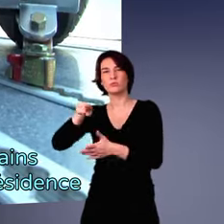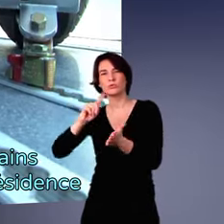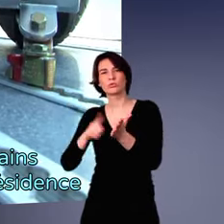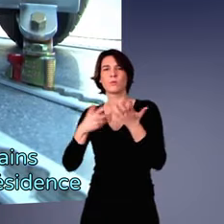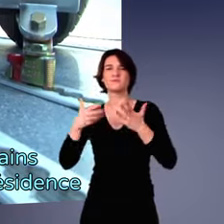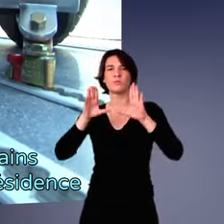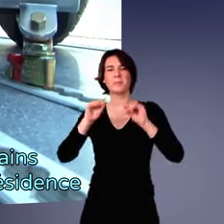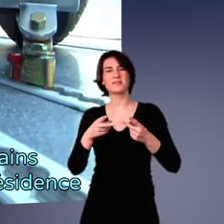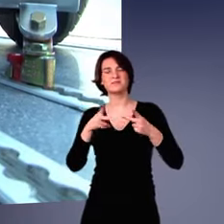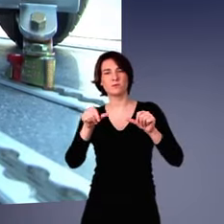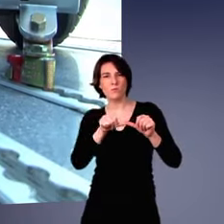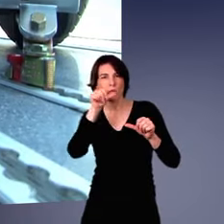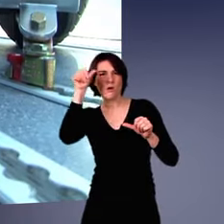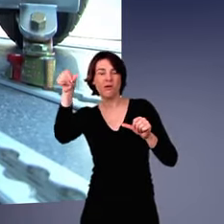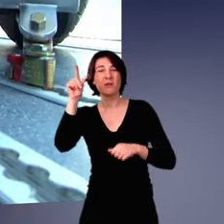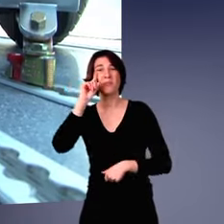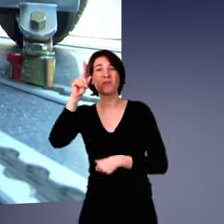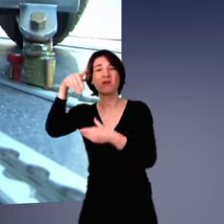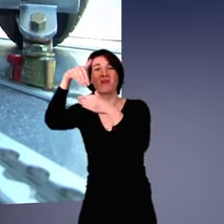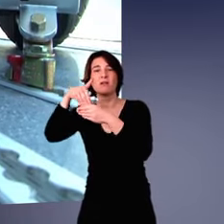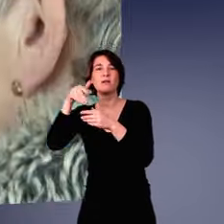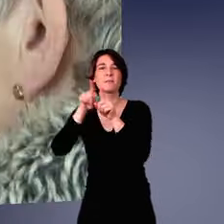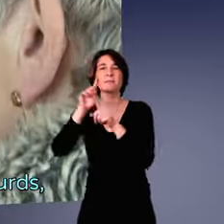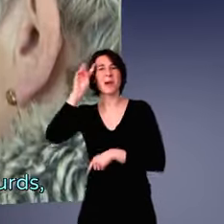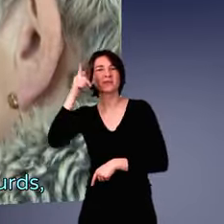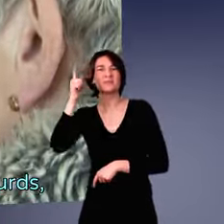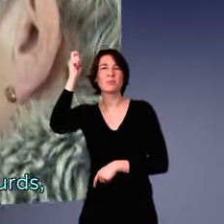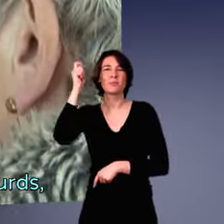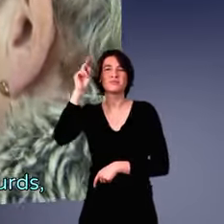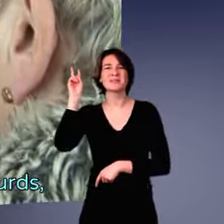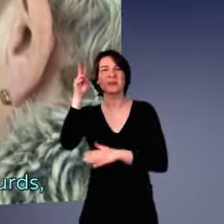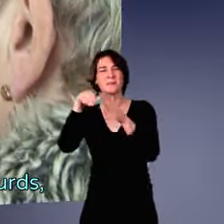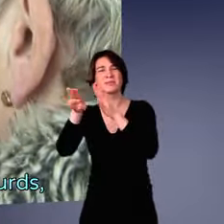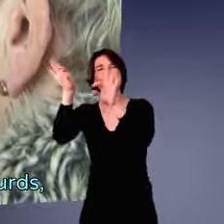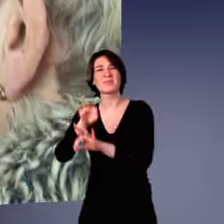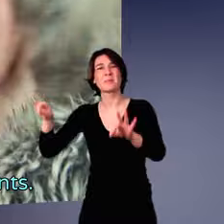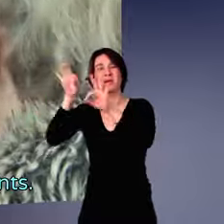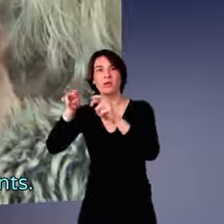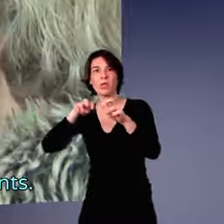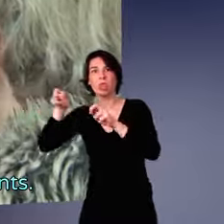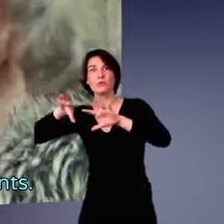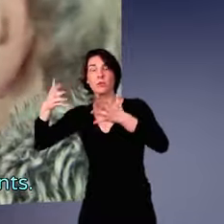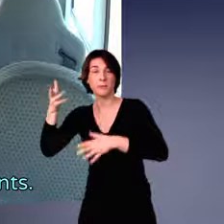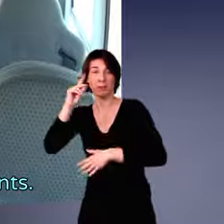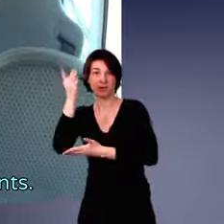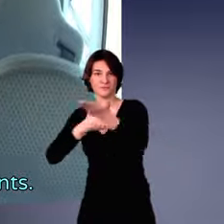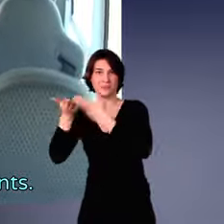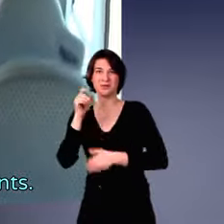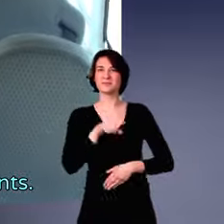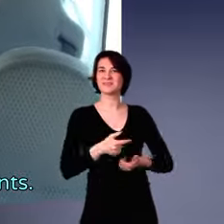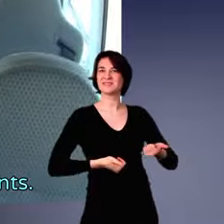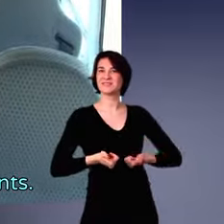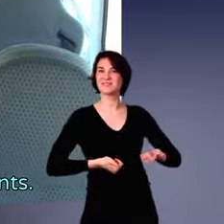de pouvoir choisir un lieu de résidence en secteur P urbain plus éloigné des modes de transport lourd sans être pénalisé au niveau